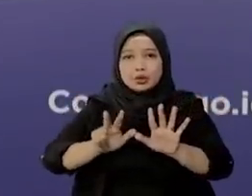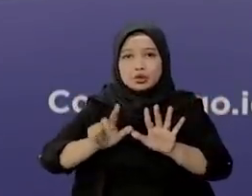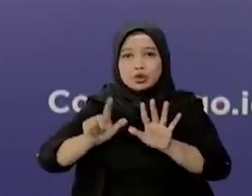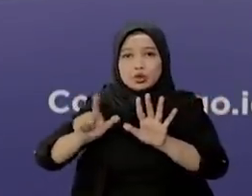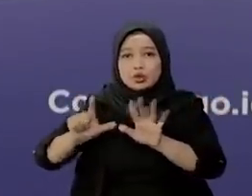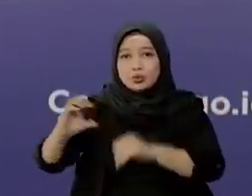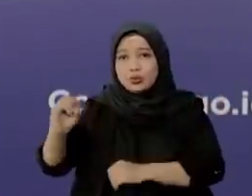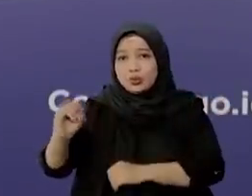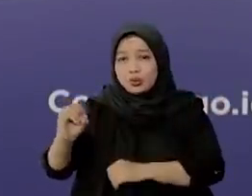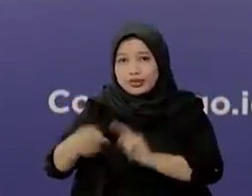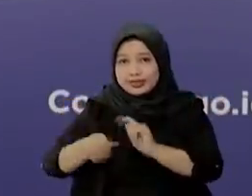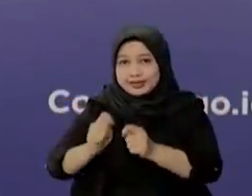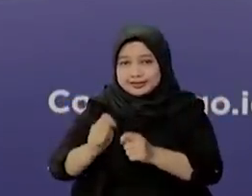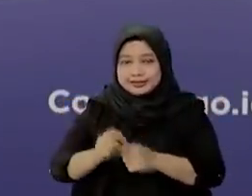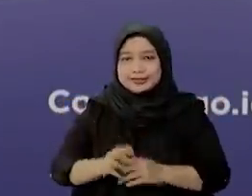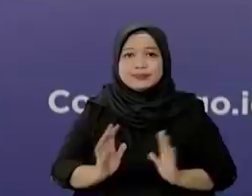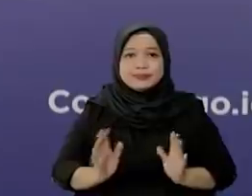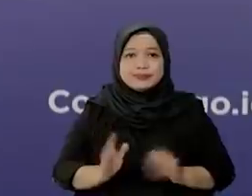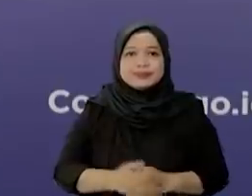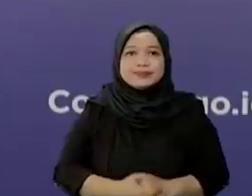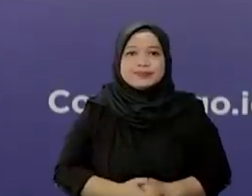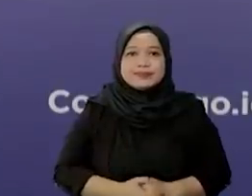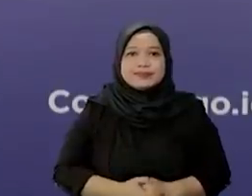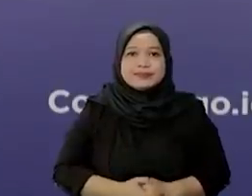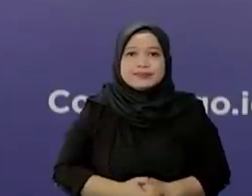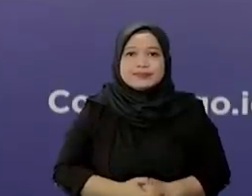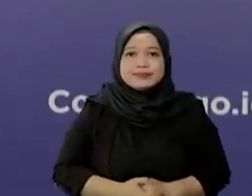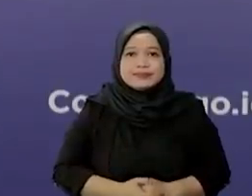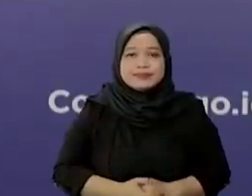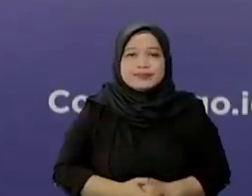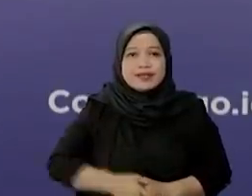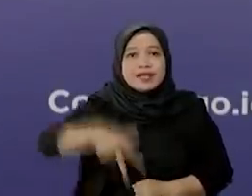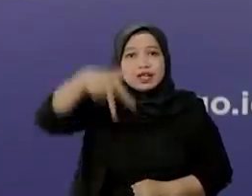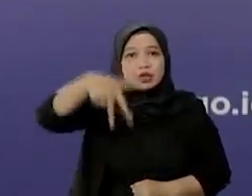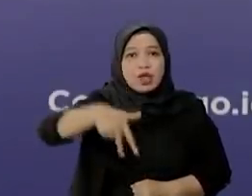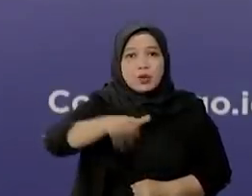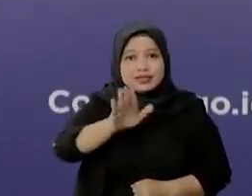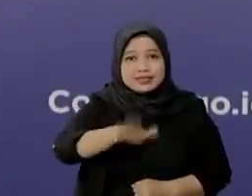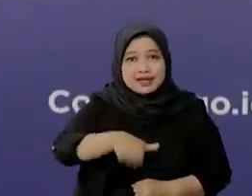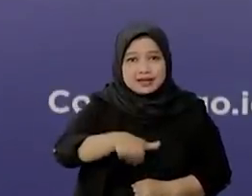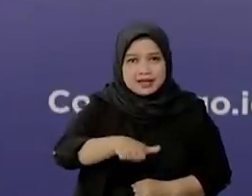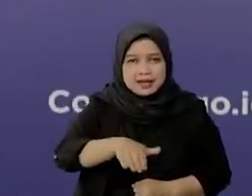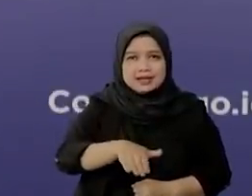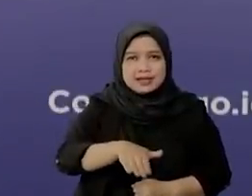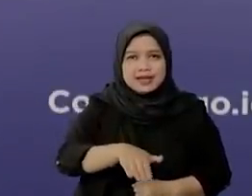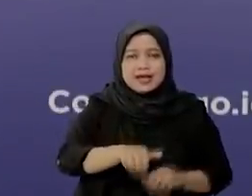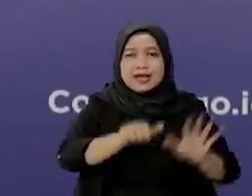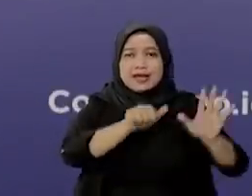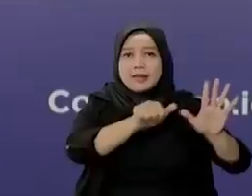8870 tes persatu juta penduduk Sulawesi Selatan